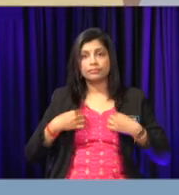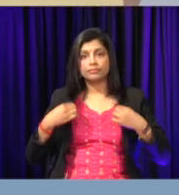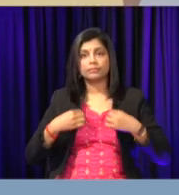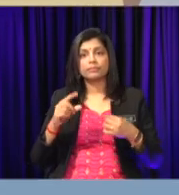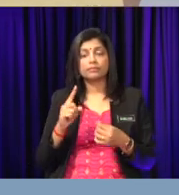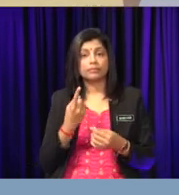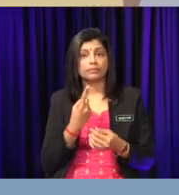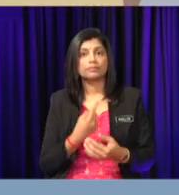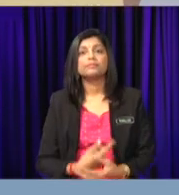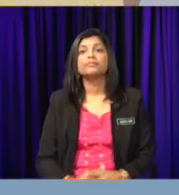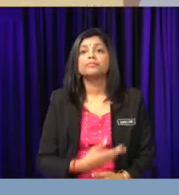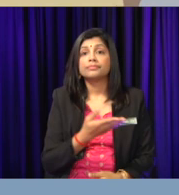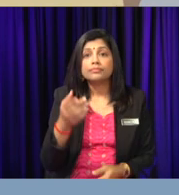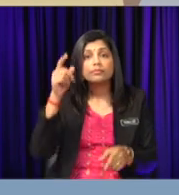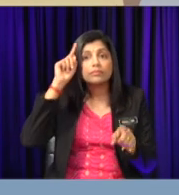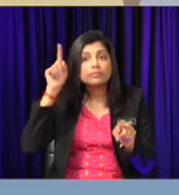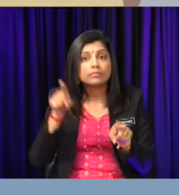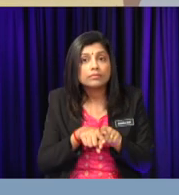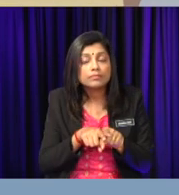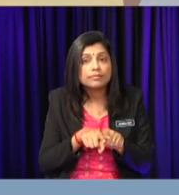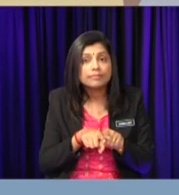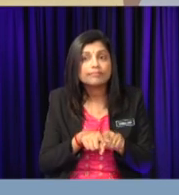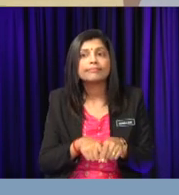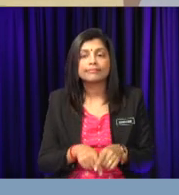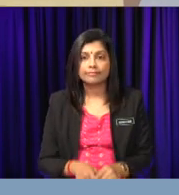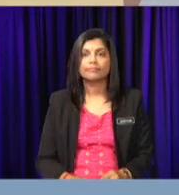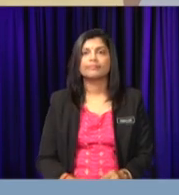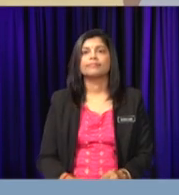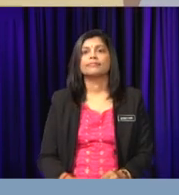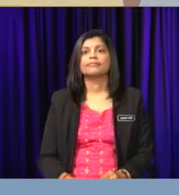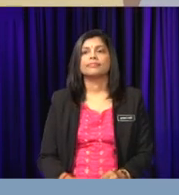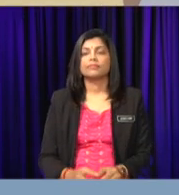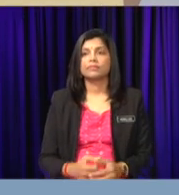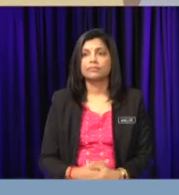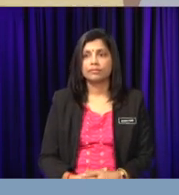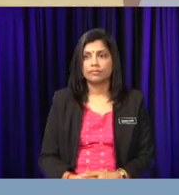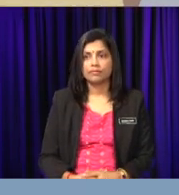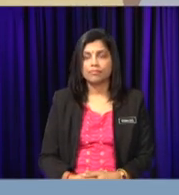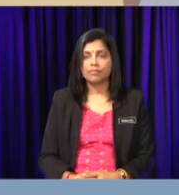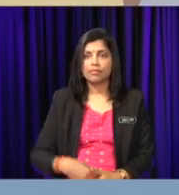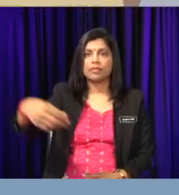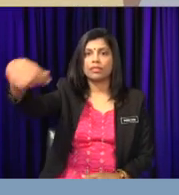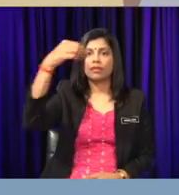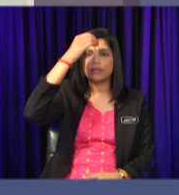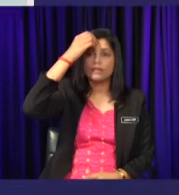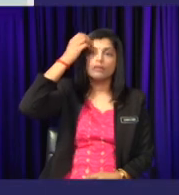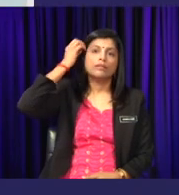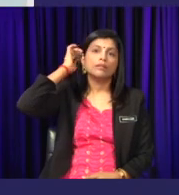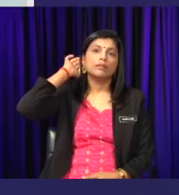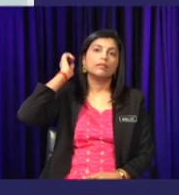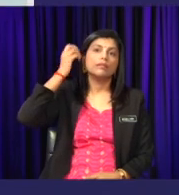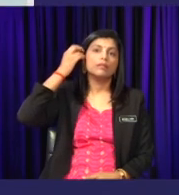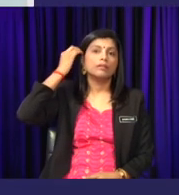pengetahuan tentang sumbu daripada alami mereka hanya akan tahu Air ini hanyalah untuk kegunaan makan minum dan